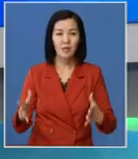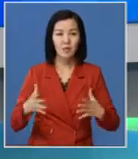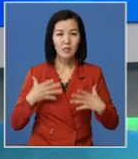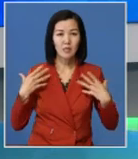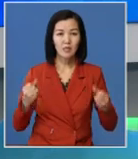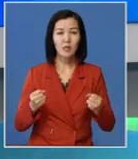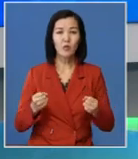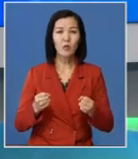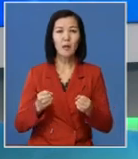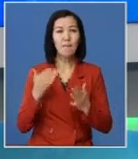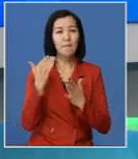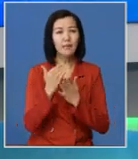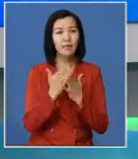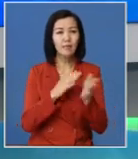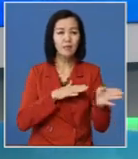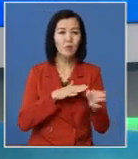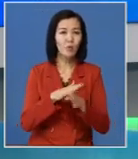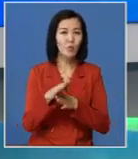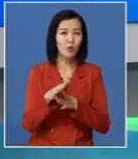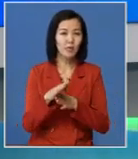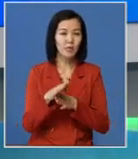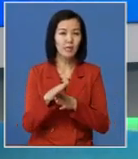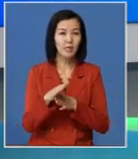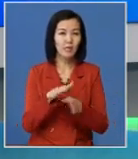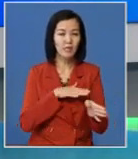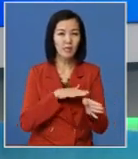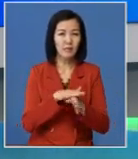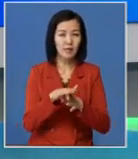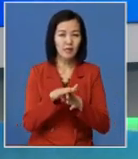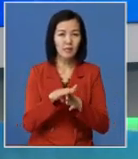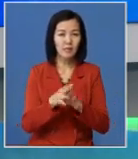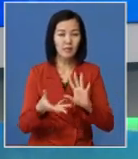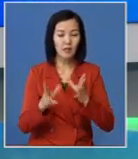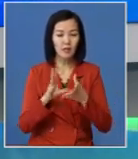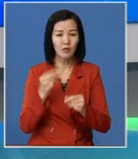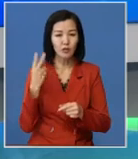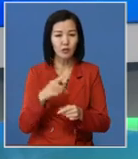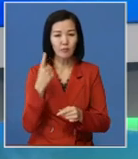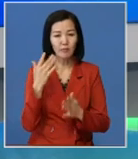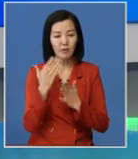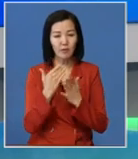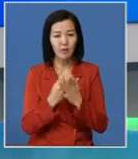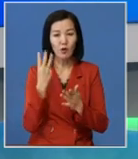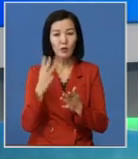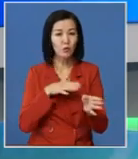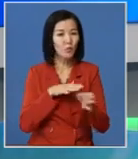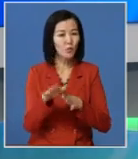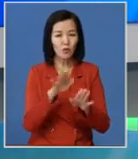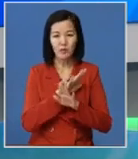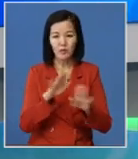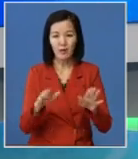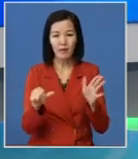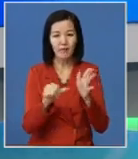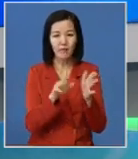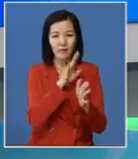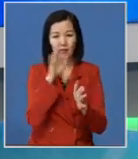Денсаулық бағдарламасының орындалуы бағаланатын 21 индикаторлық көрсеткіш бар. Соның үшеуі Алматы облысында орындалмаған. Атап айтсақ, 6 ана өліміне